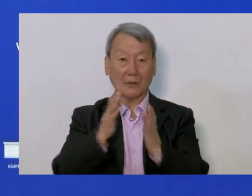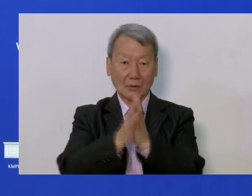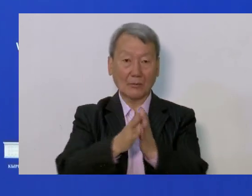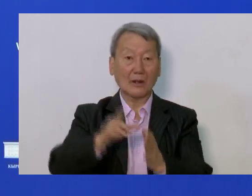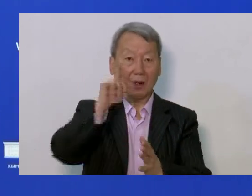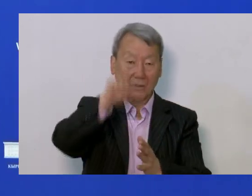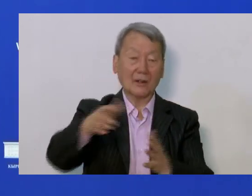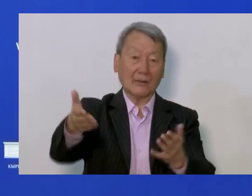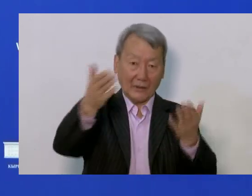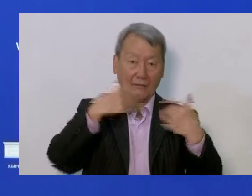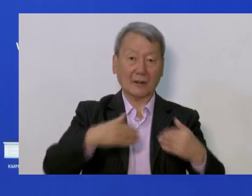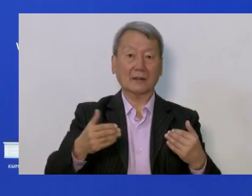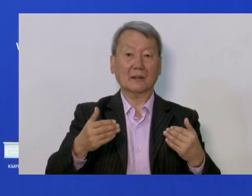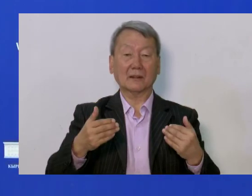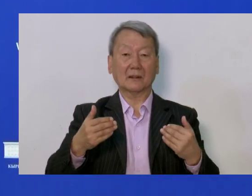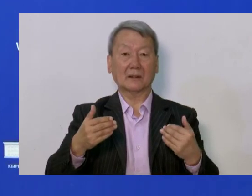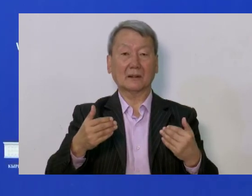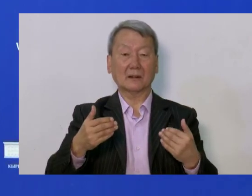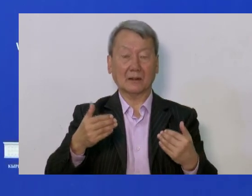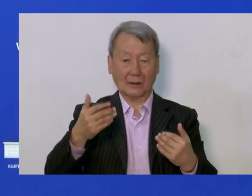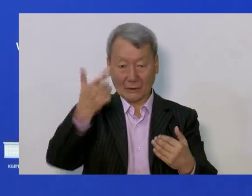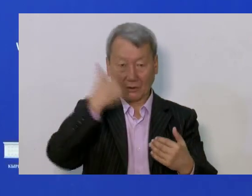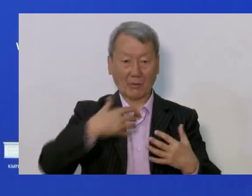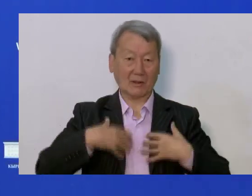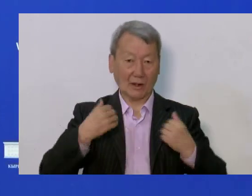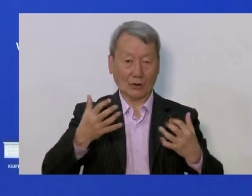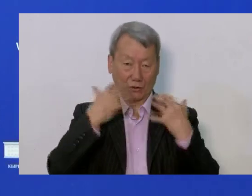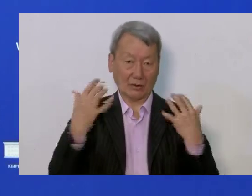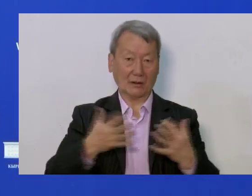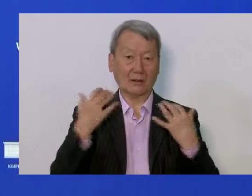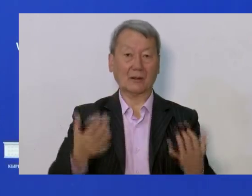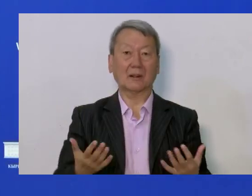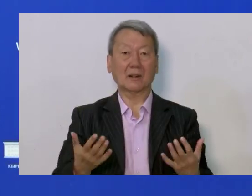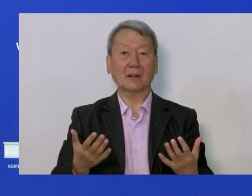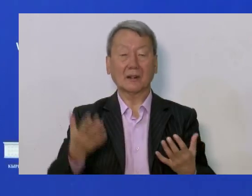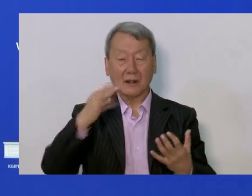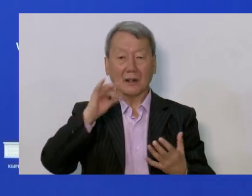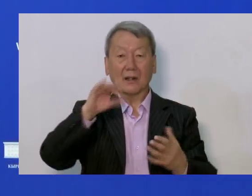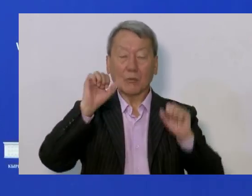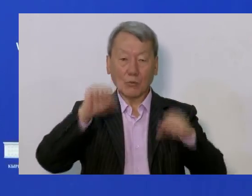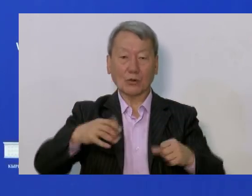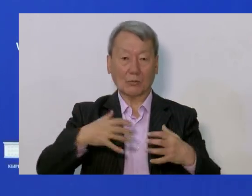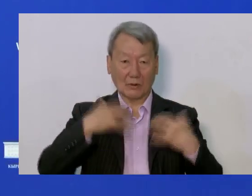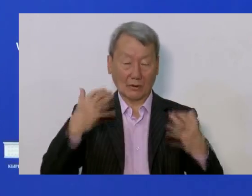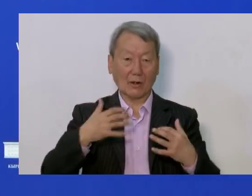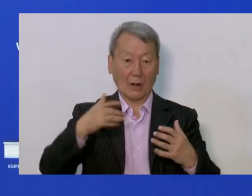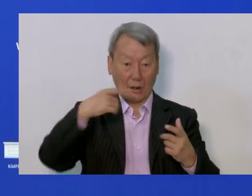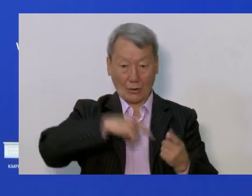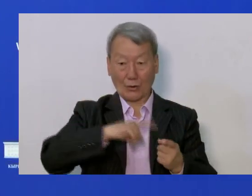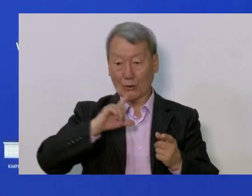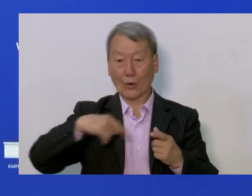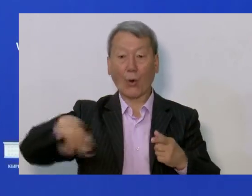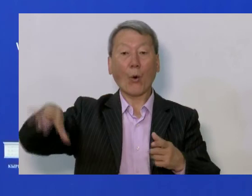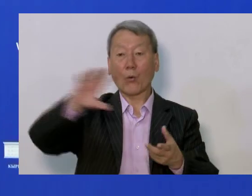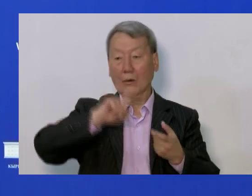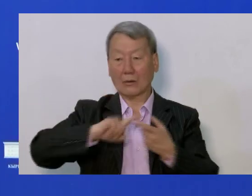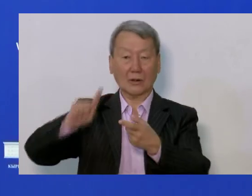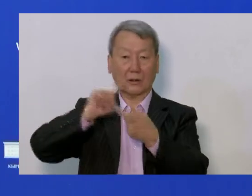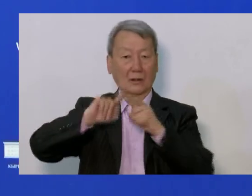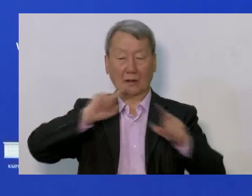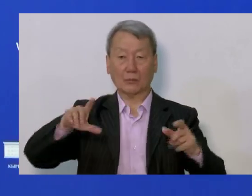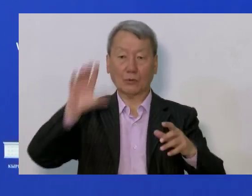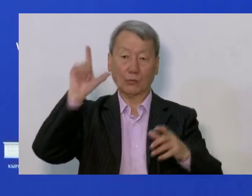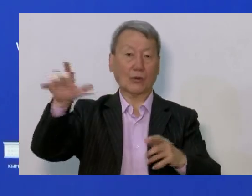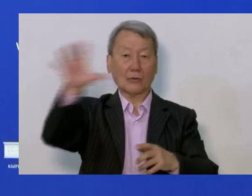что давайте охранять свое здоровье, и тогда мы сохраним и здоровье общества в целом.